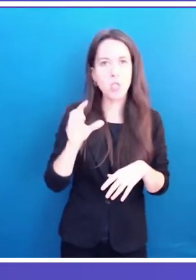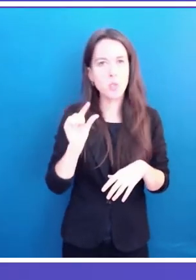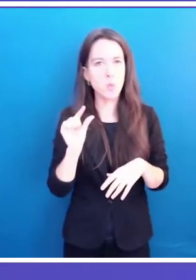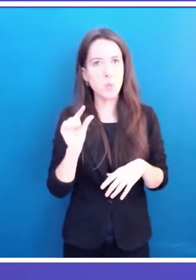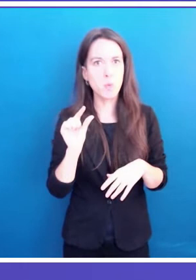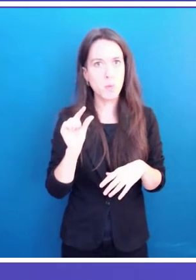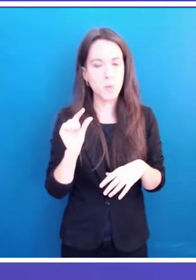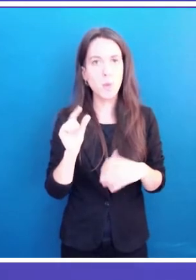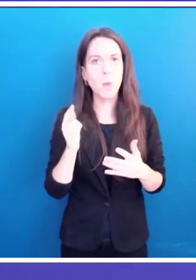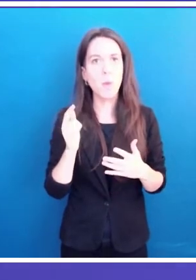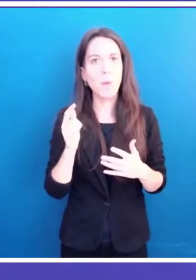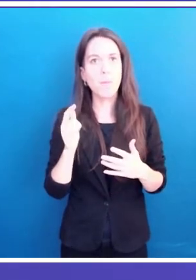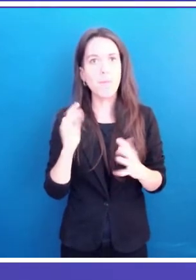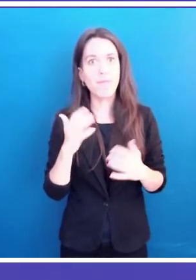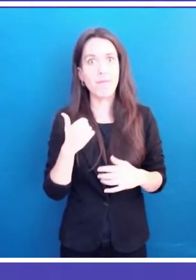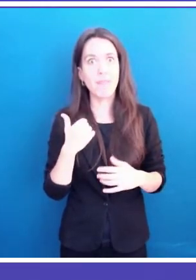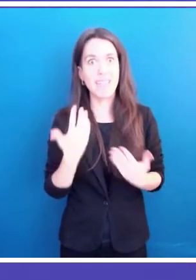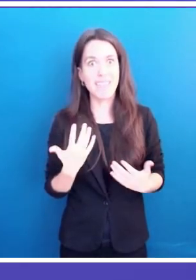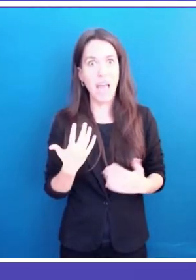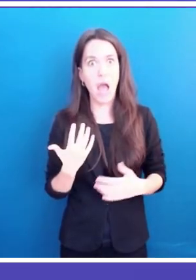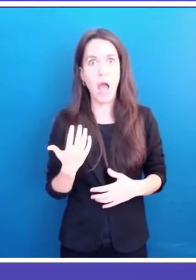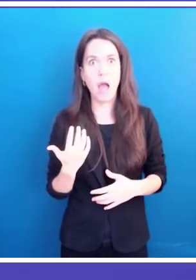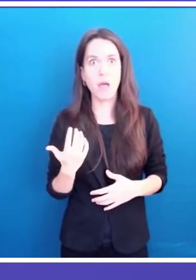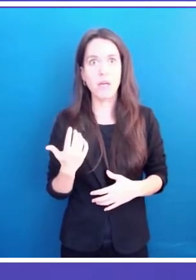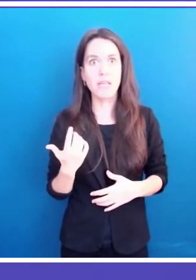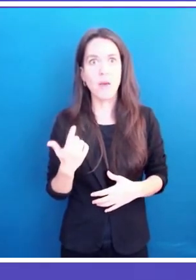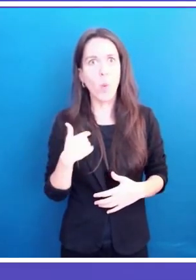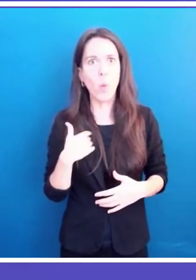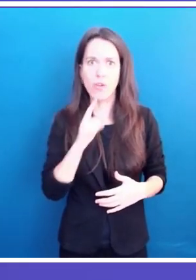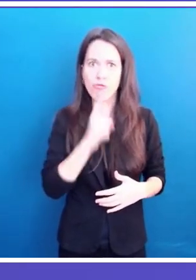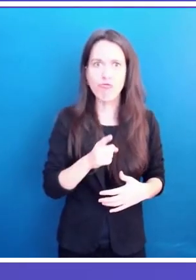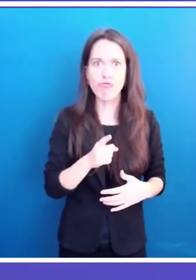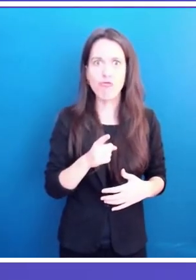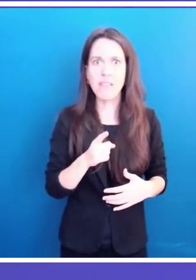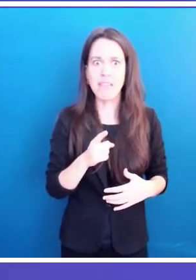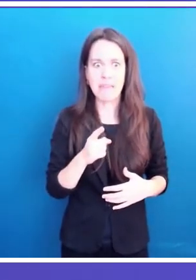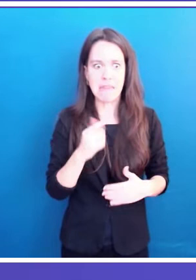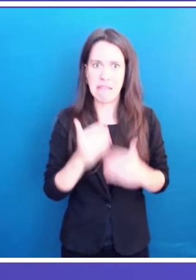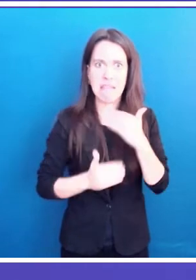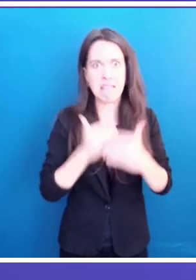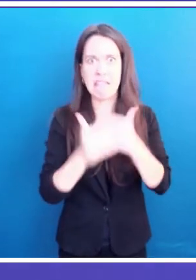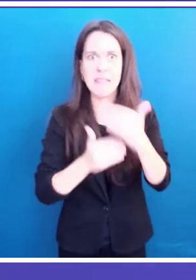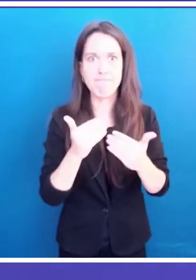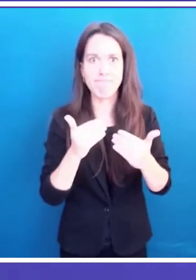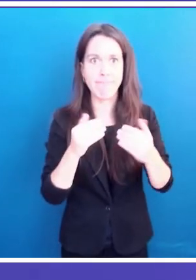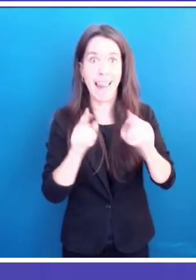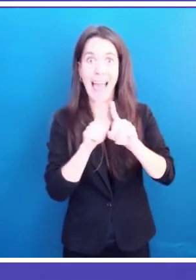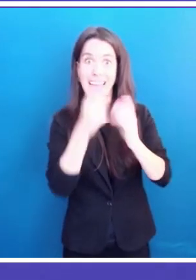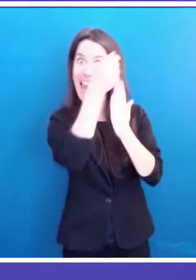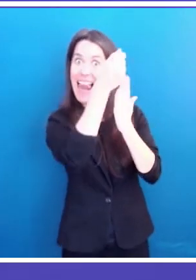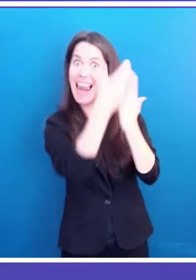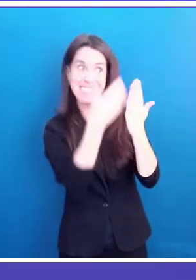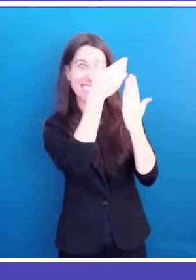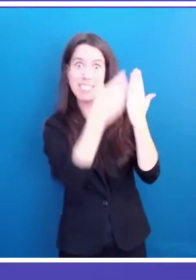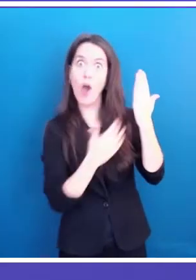من أصل 149 بلدا، أي أننا أيضا في الأسفل فيما يتعلق بانعدام المساواة.